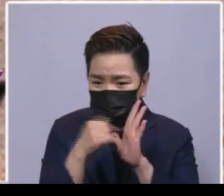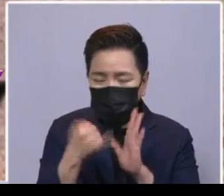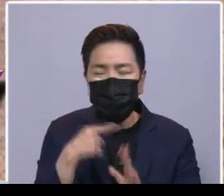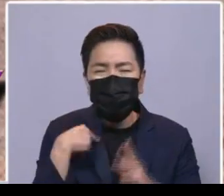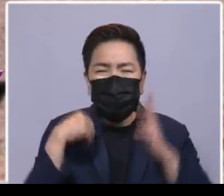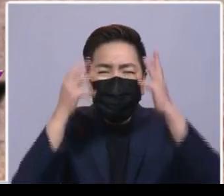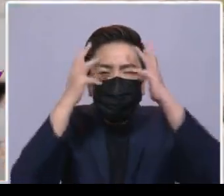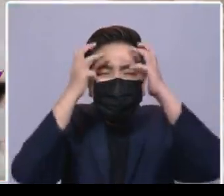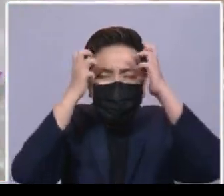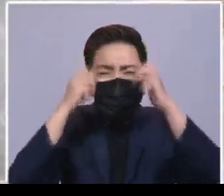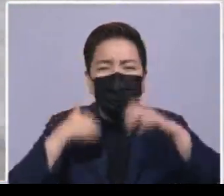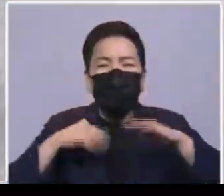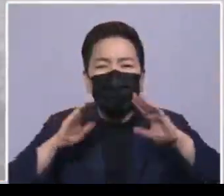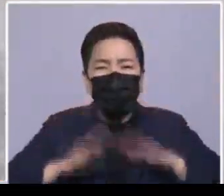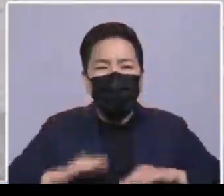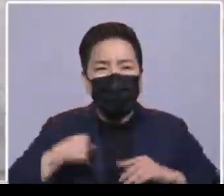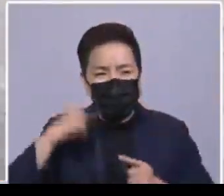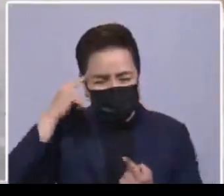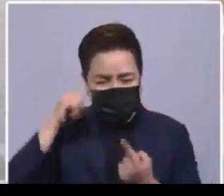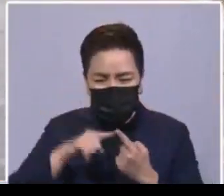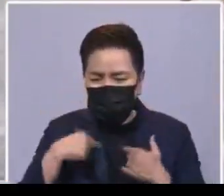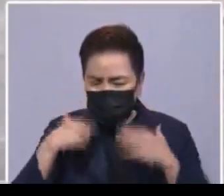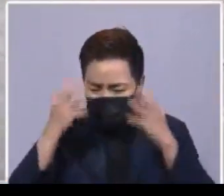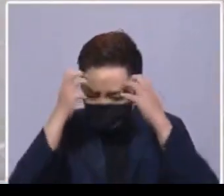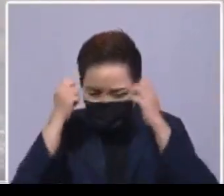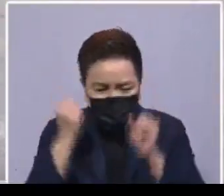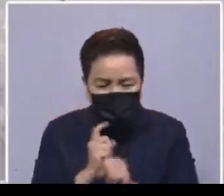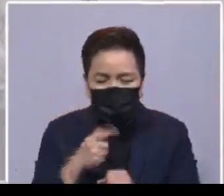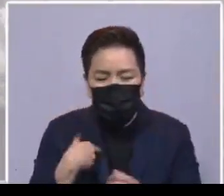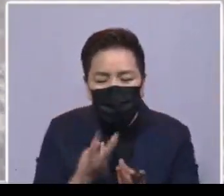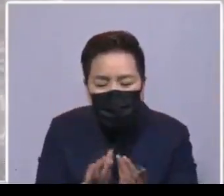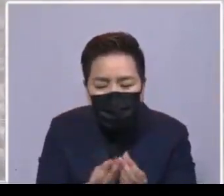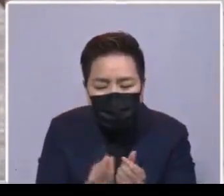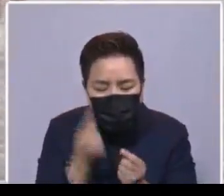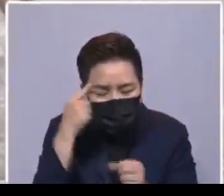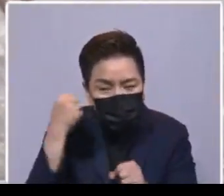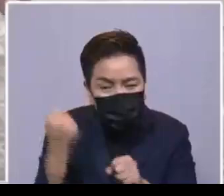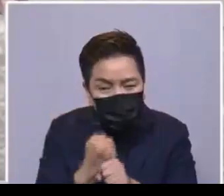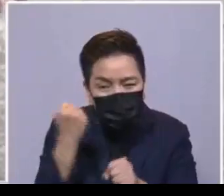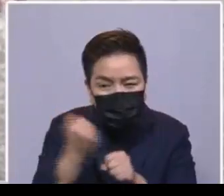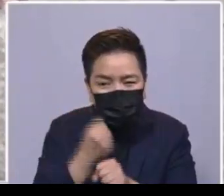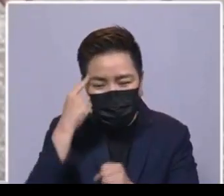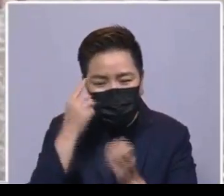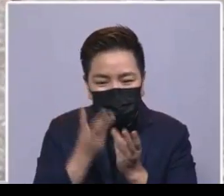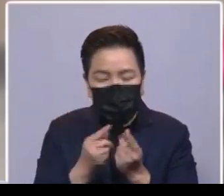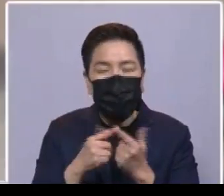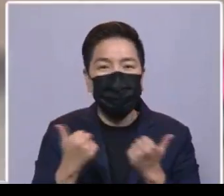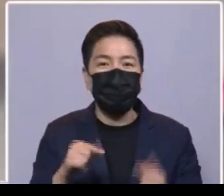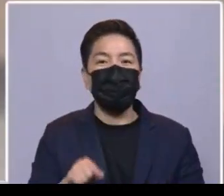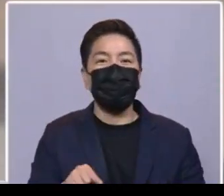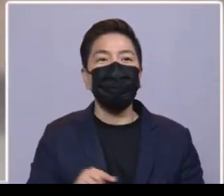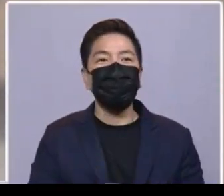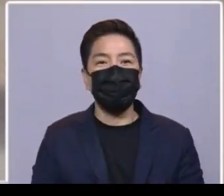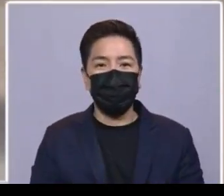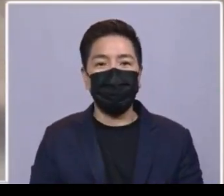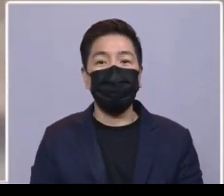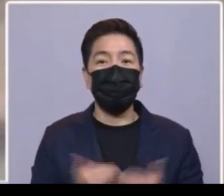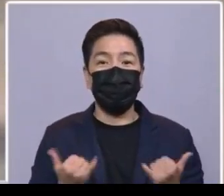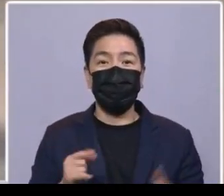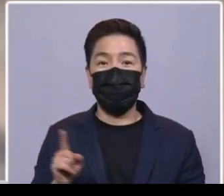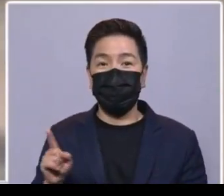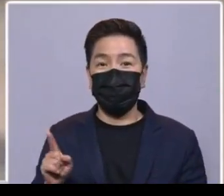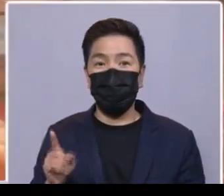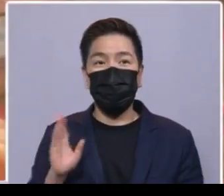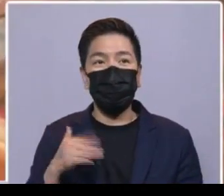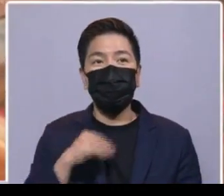เครียดนะลูกเอ้ยเพราะช่วงนี้มันเครียดไม่รู้จะทำอะไรฝึกคิดเลข บริหารสมองนับเลขการลูกเอ้ย และนี่นะไอ้